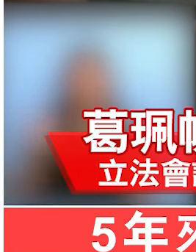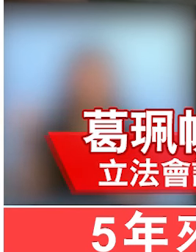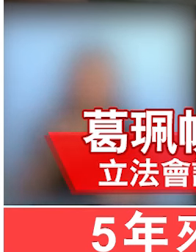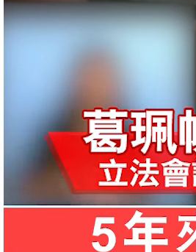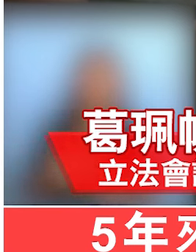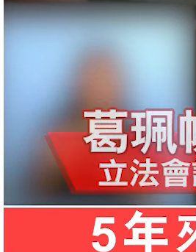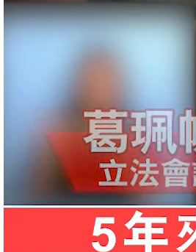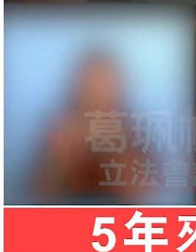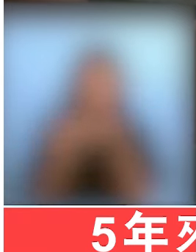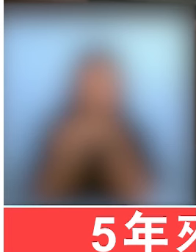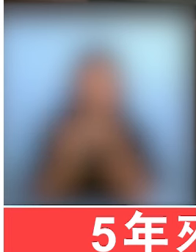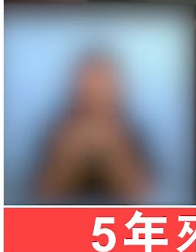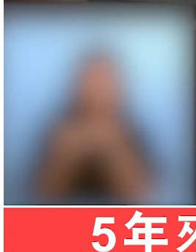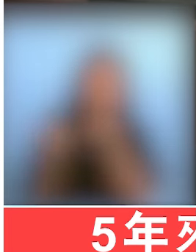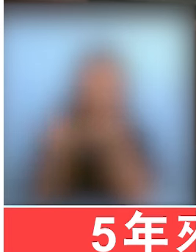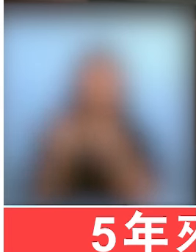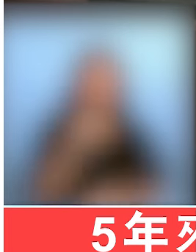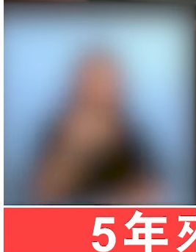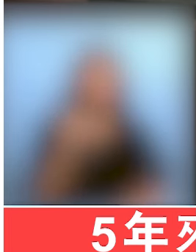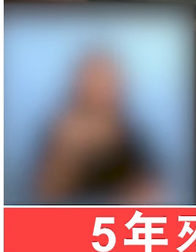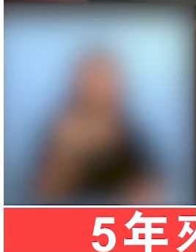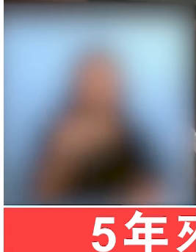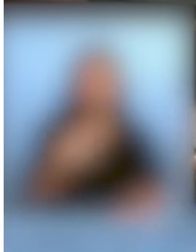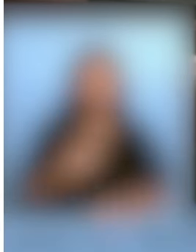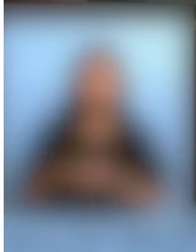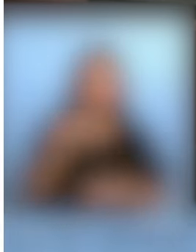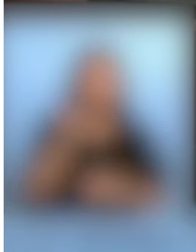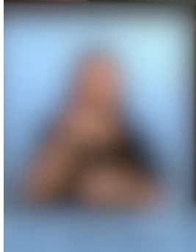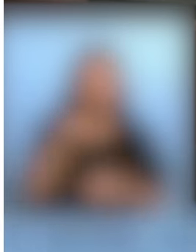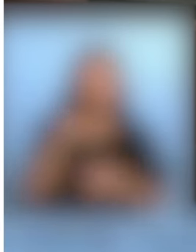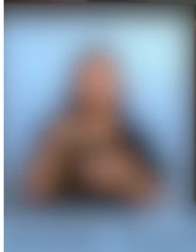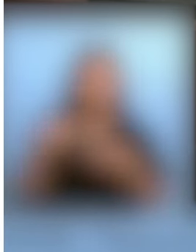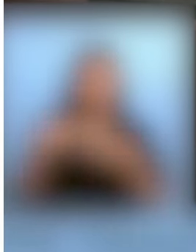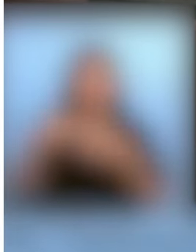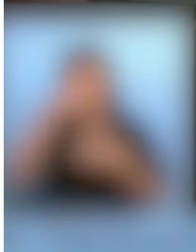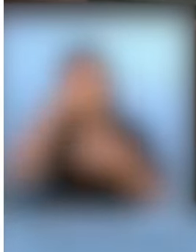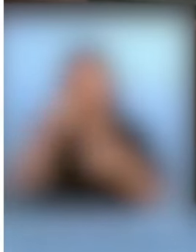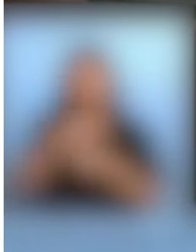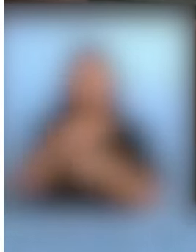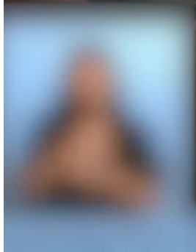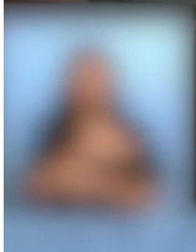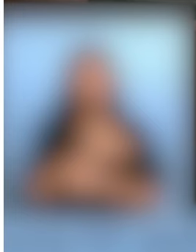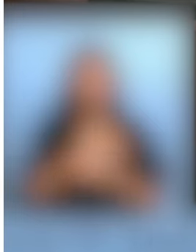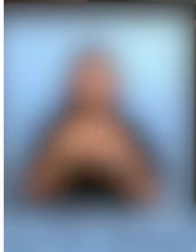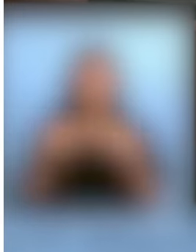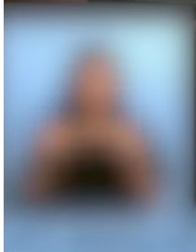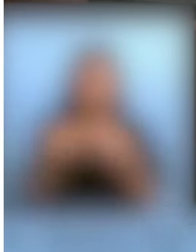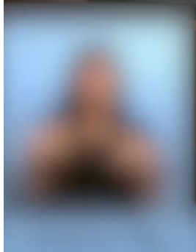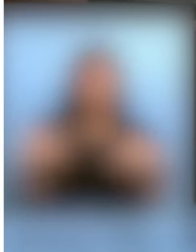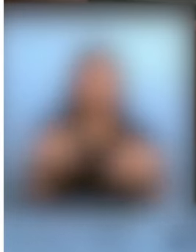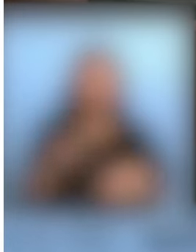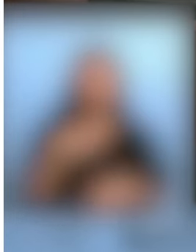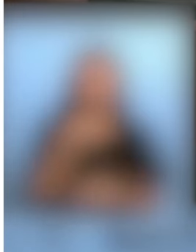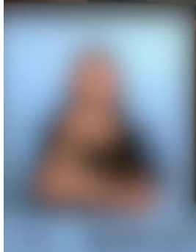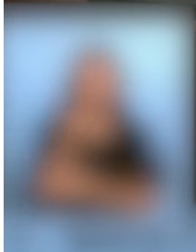安事務委員會嘅會議咧，我都基本上都有提出呢個問題嘅。咁我最近咧亦都請立法會嘅秘書處嘅研究部咧，亦都